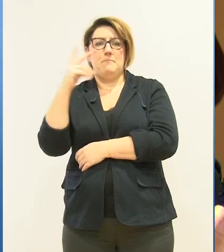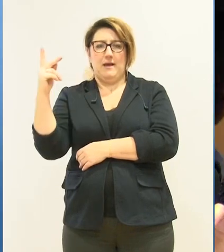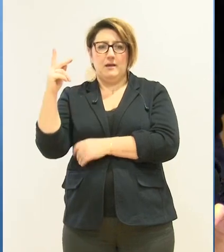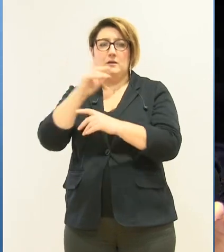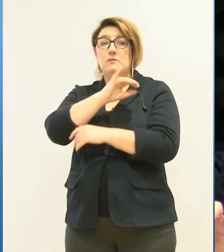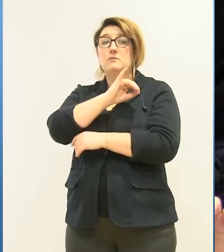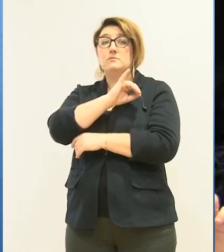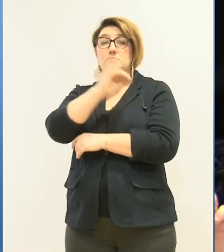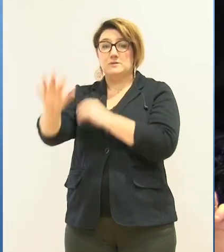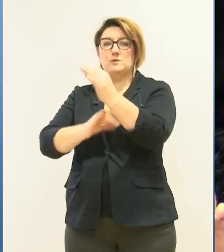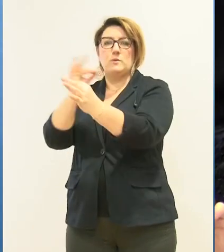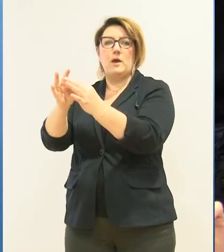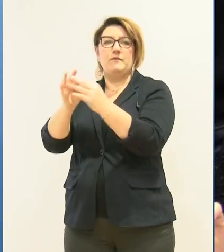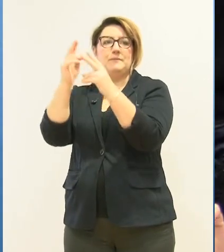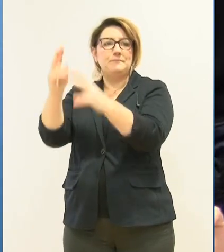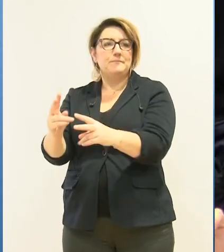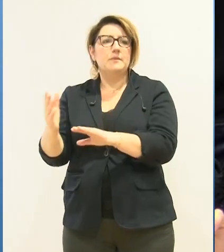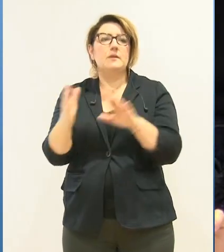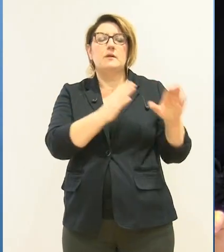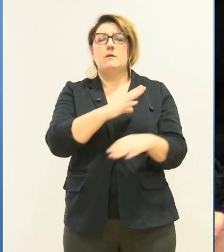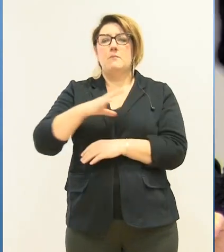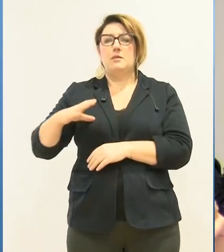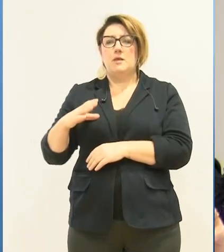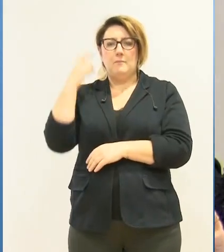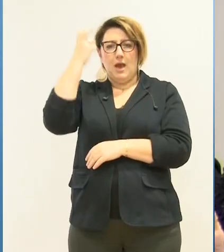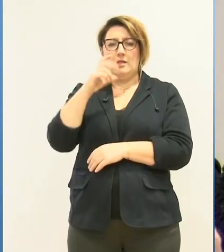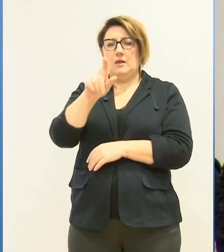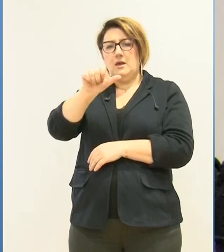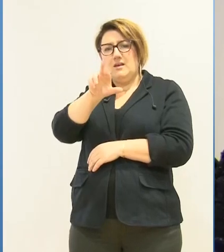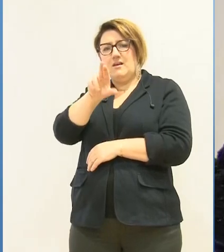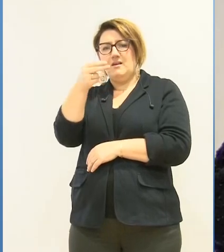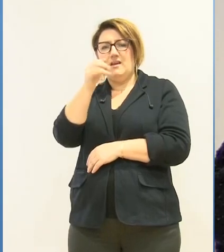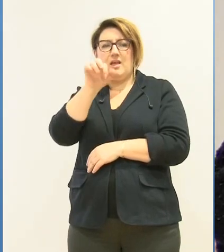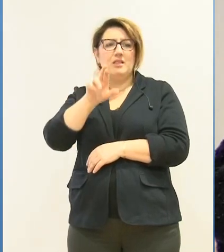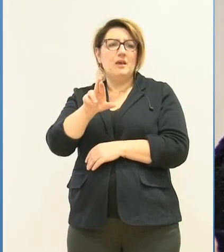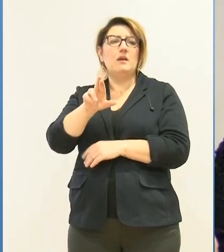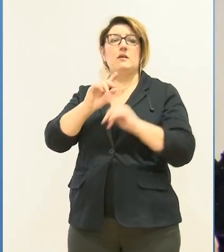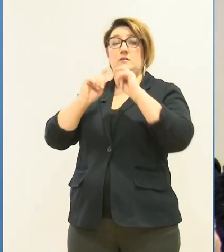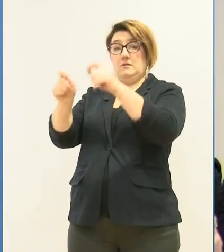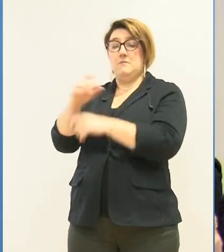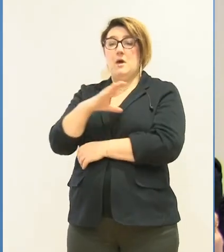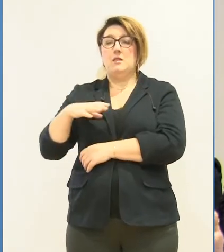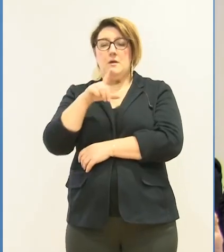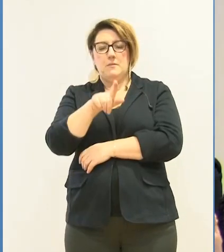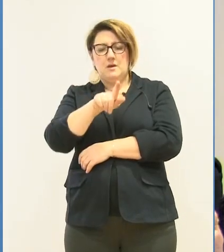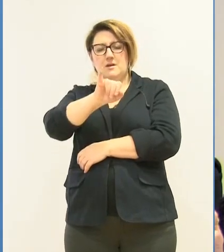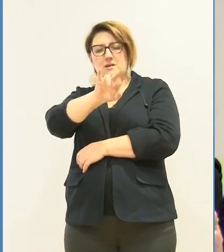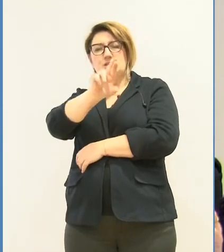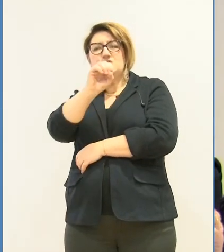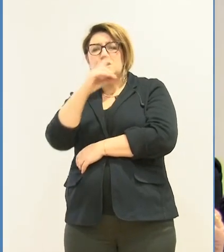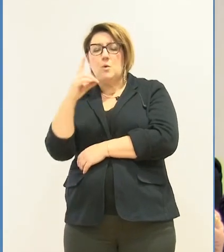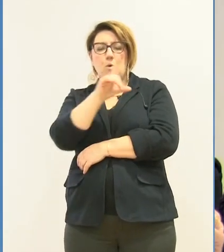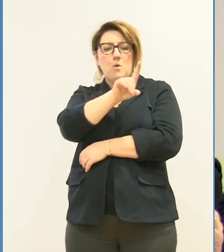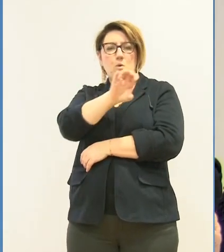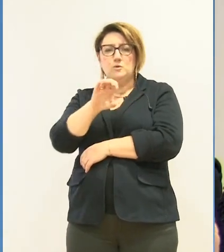antoine de baecque olivier bertrand par genevois l'eau marc et marie madeleine